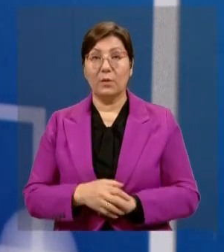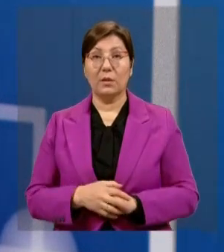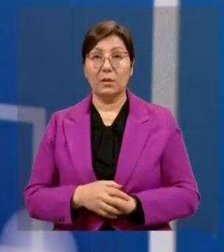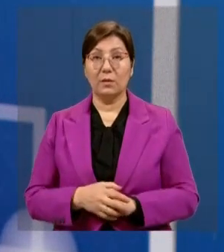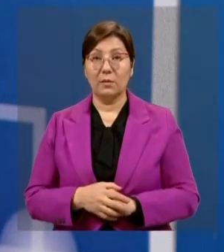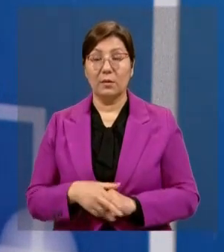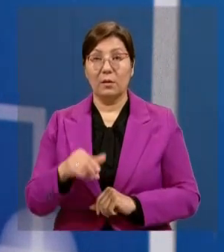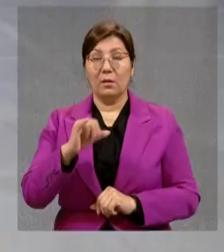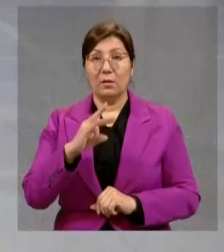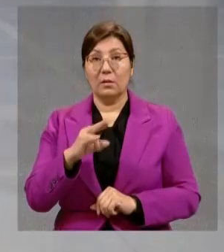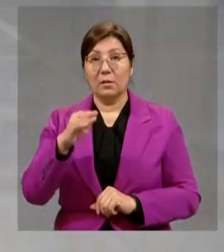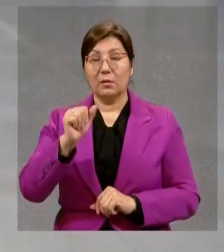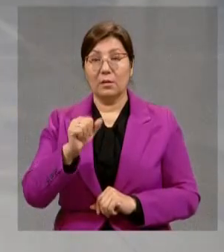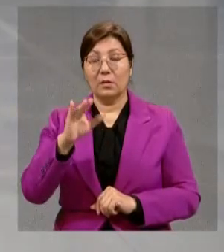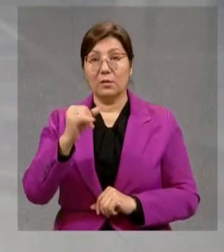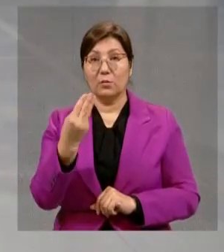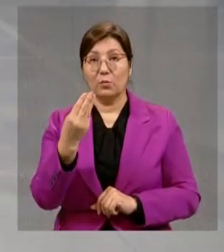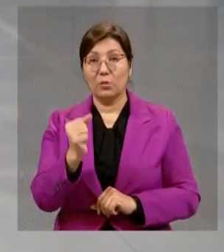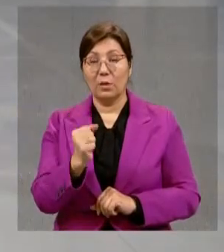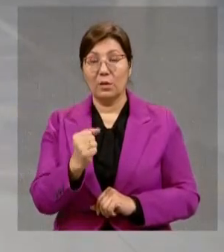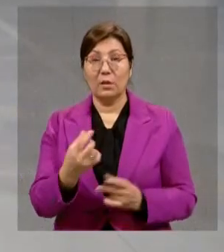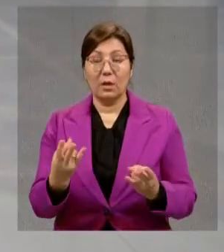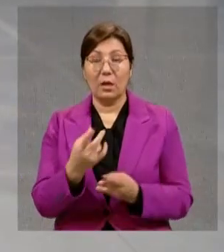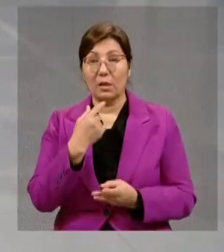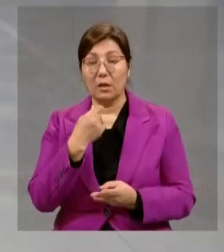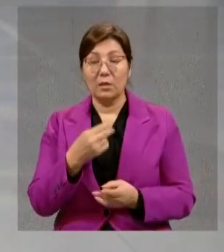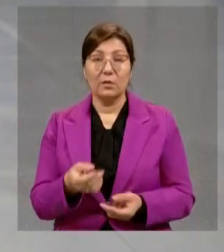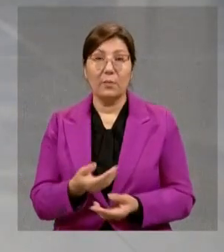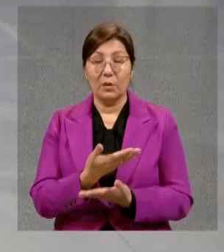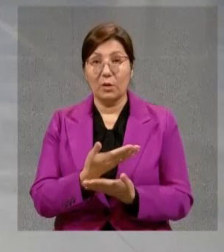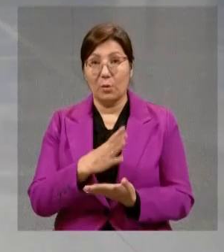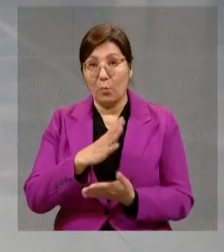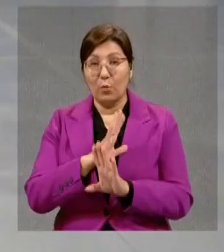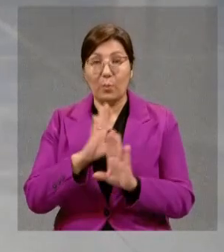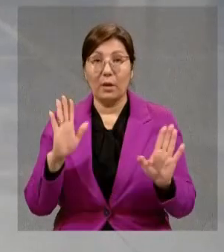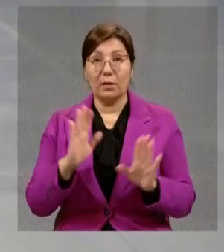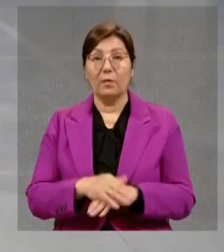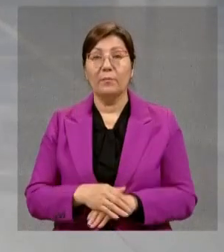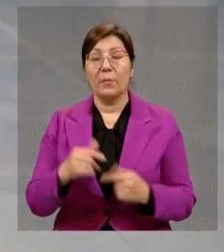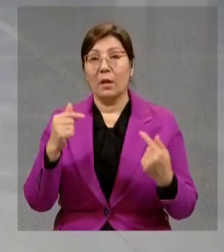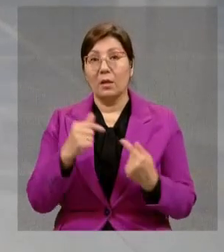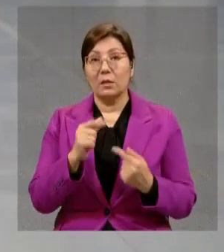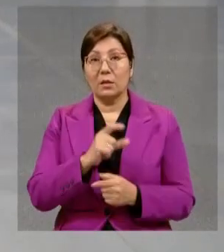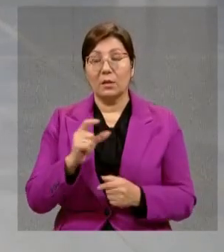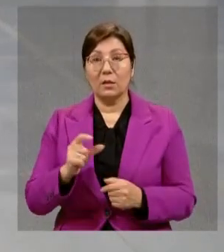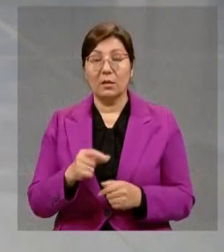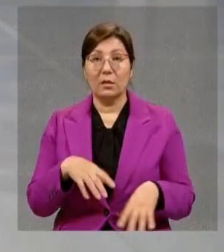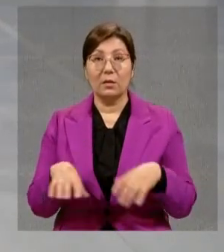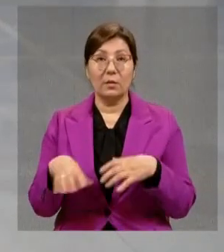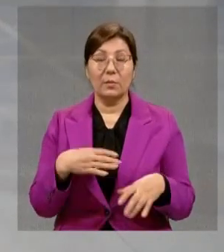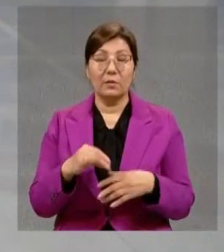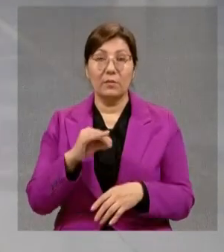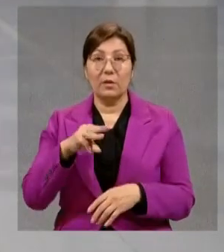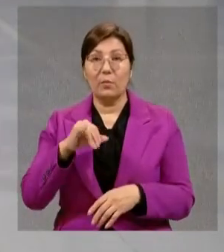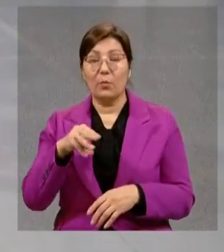жаңағы дін жасушаларында қажетті қан компоненттері түзілмейді, адамға қажетті. Сәйкесінше адамда әлсіреу, иммунитеттің